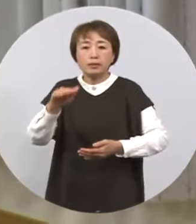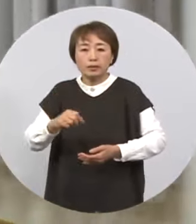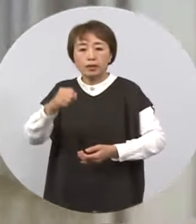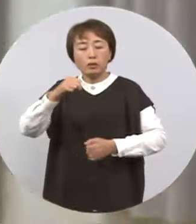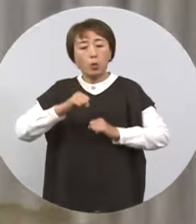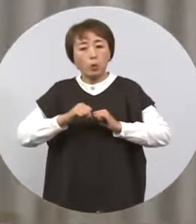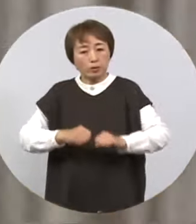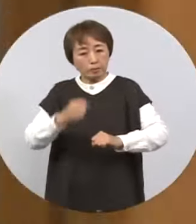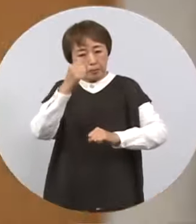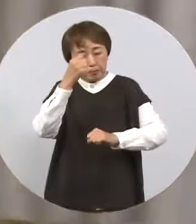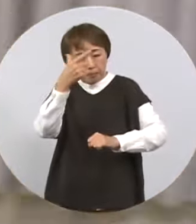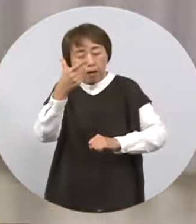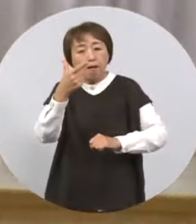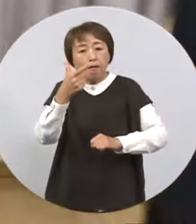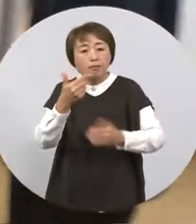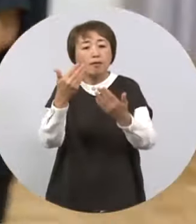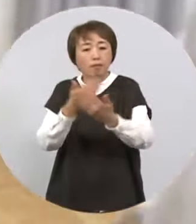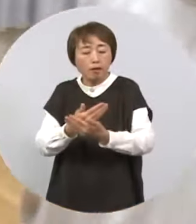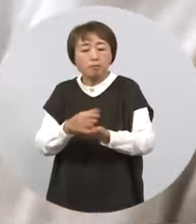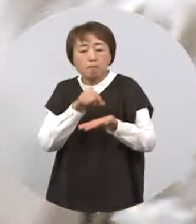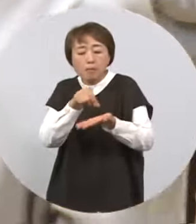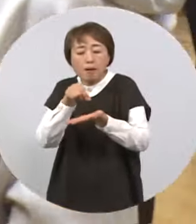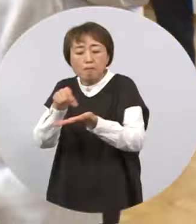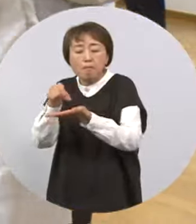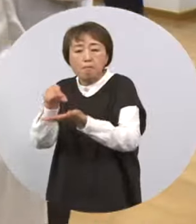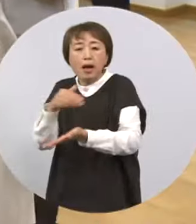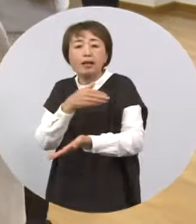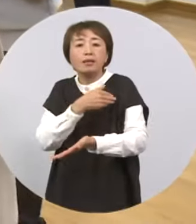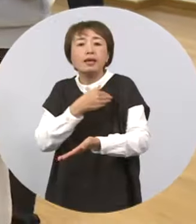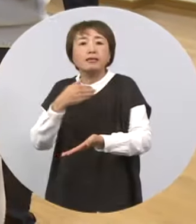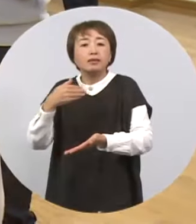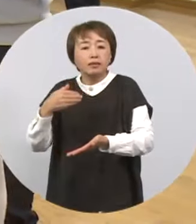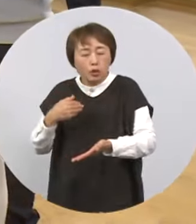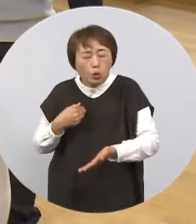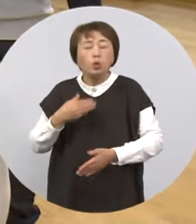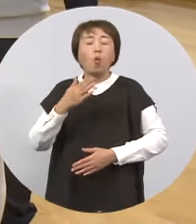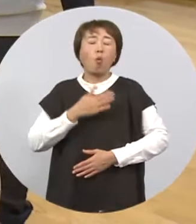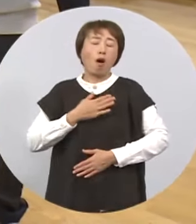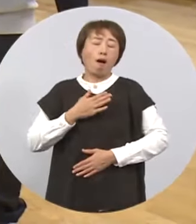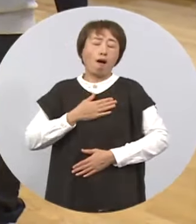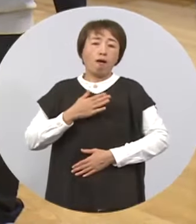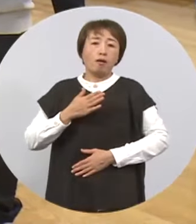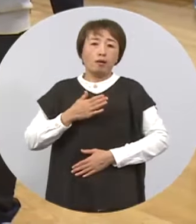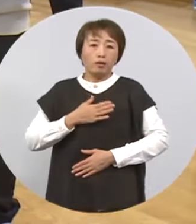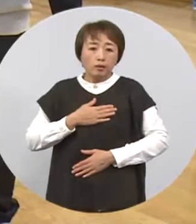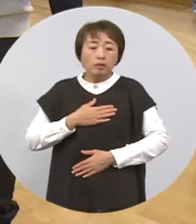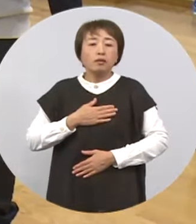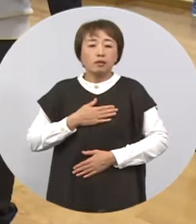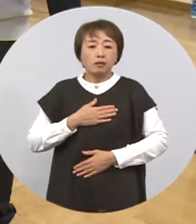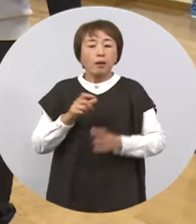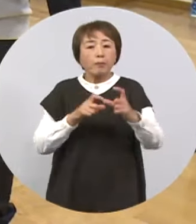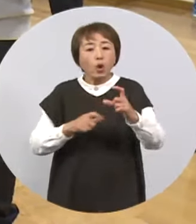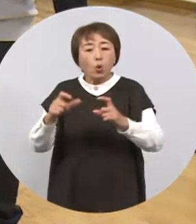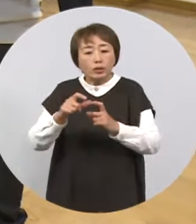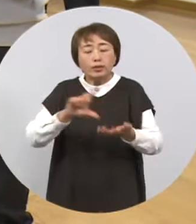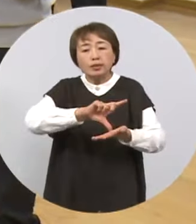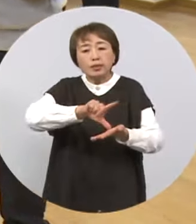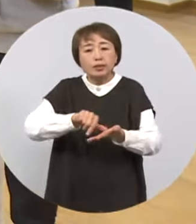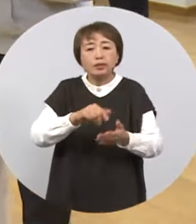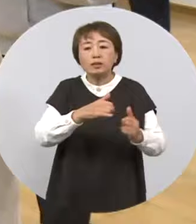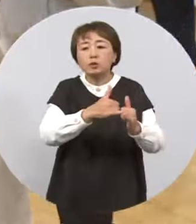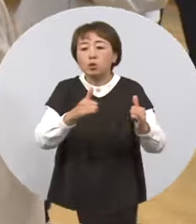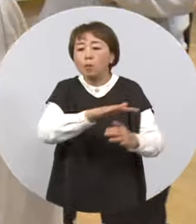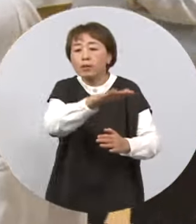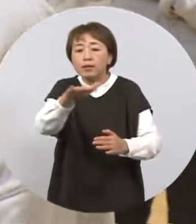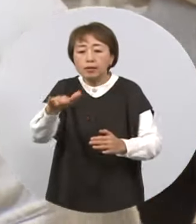りとかやりがいになったりとか、そういうふうに価値をもたらしているんだってことにすごく気づいたので、より地域の人に元気を届